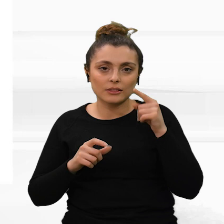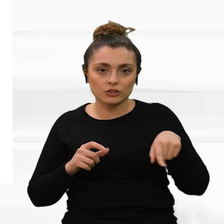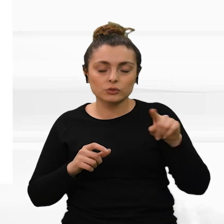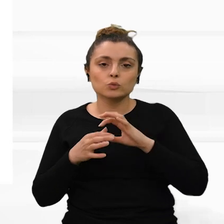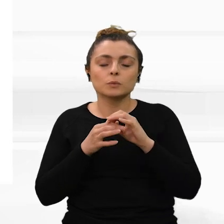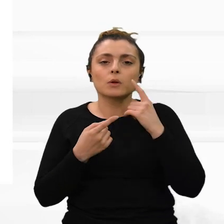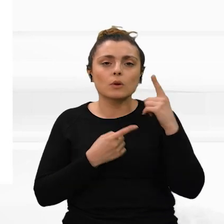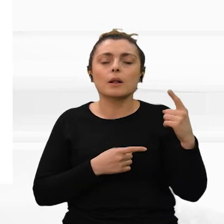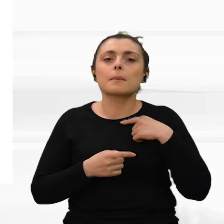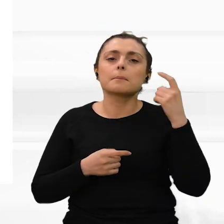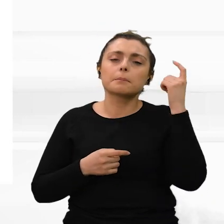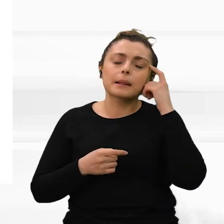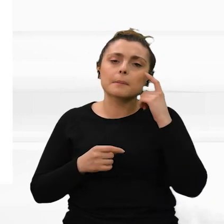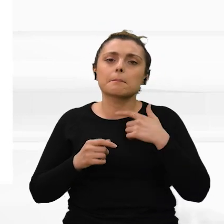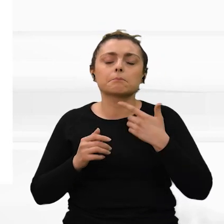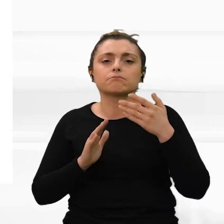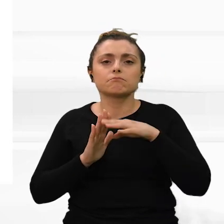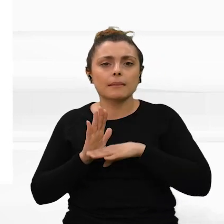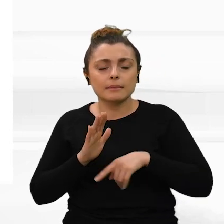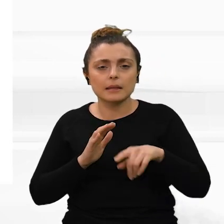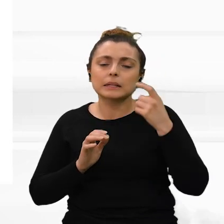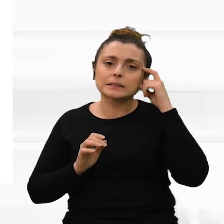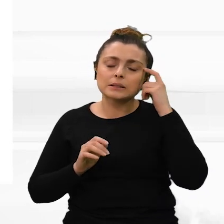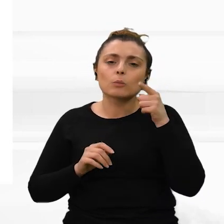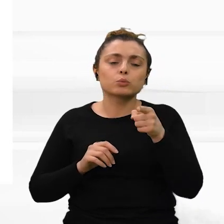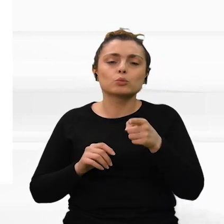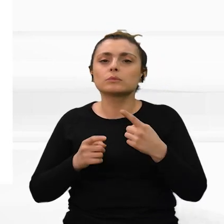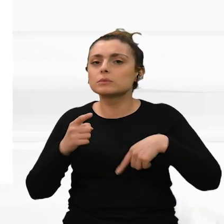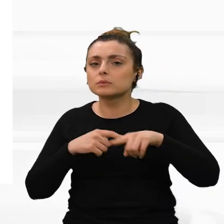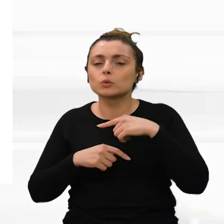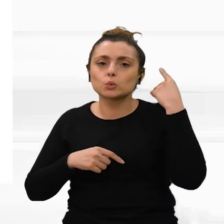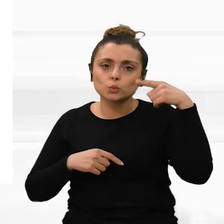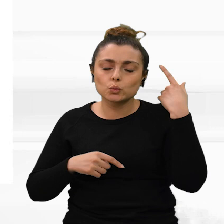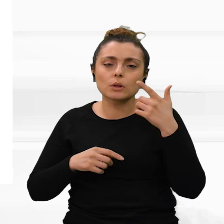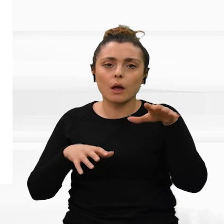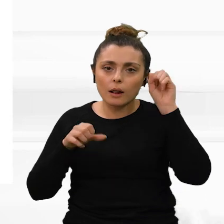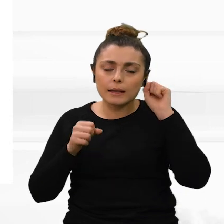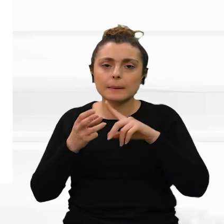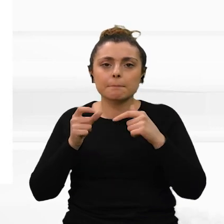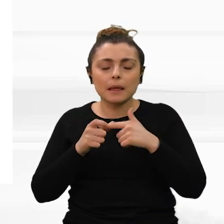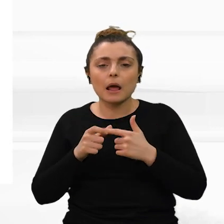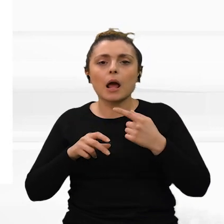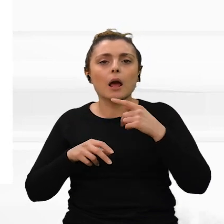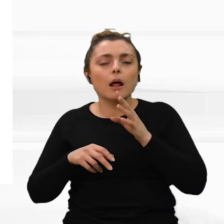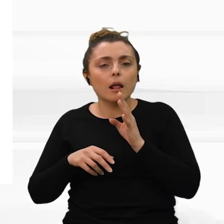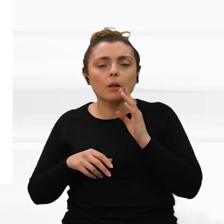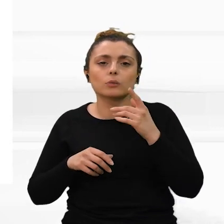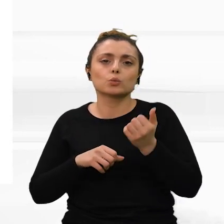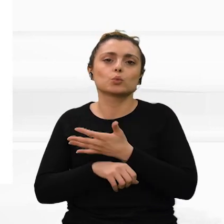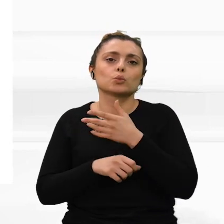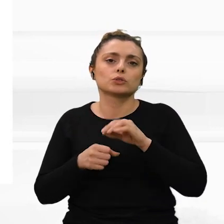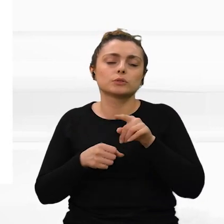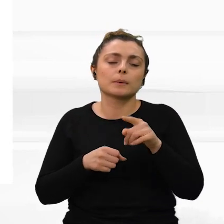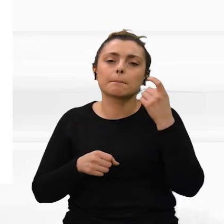anlayışı parçaya göre bin maddesel bir organ zihin ve bunun ürünleri düşünce algı imgelem Arzu Duygu